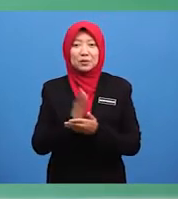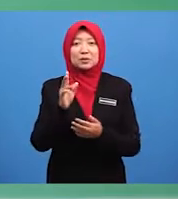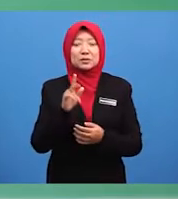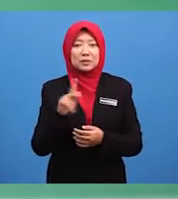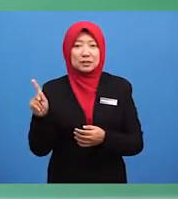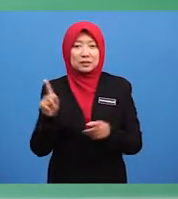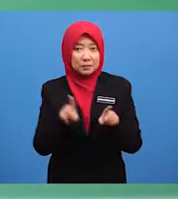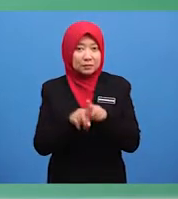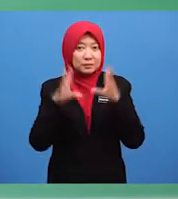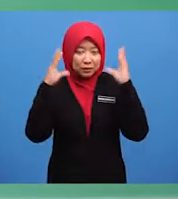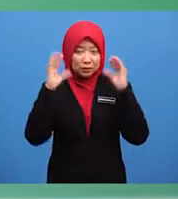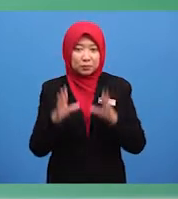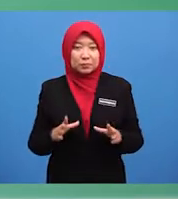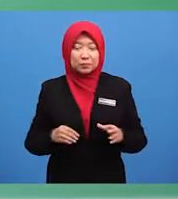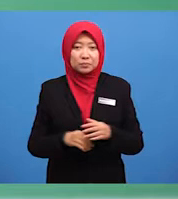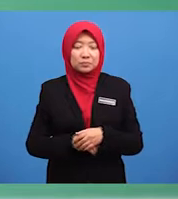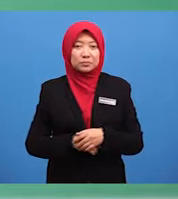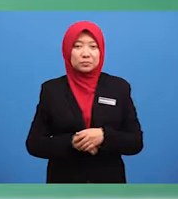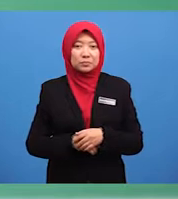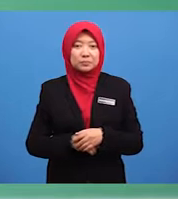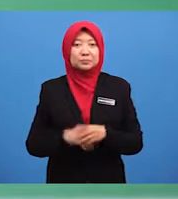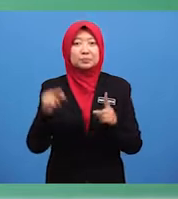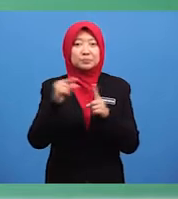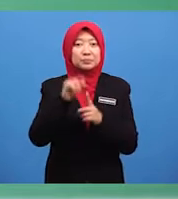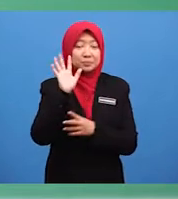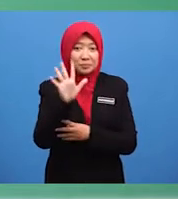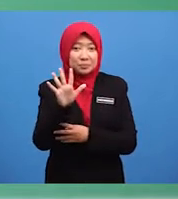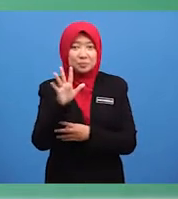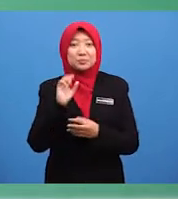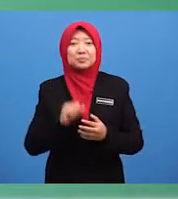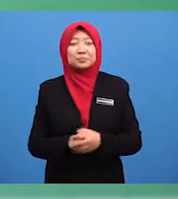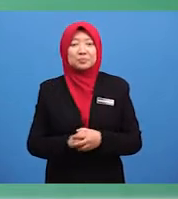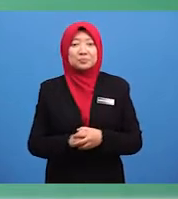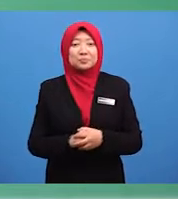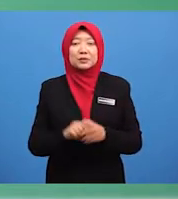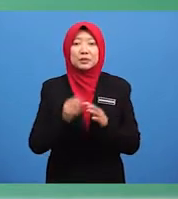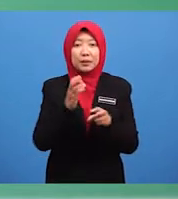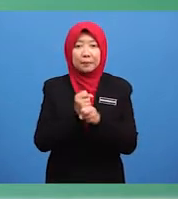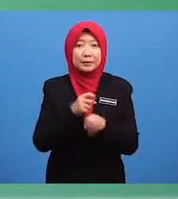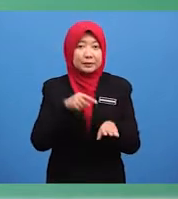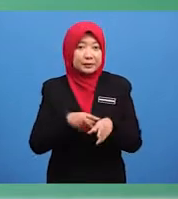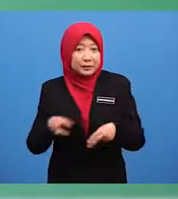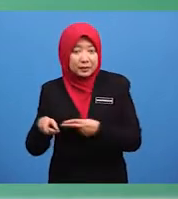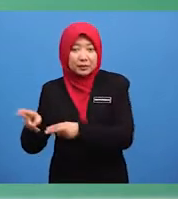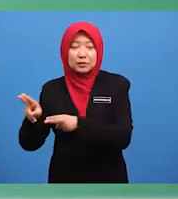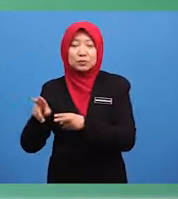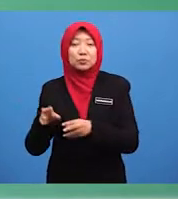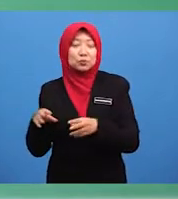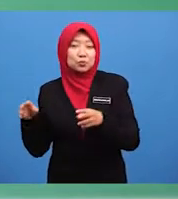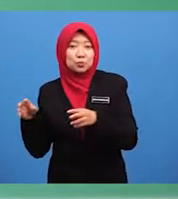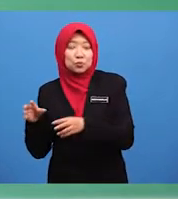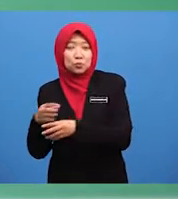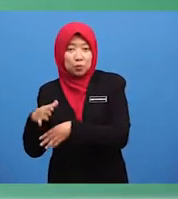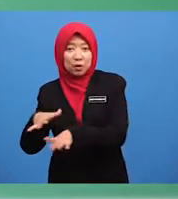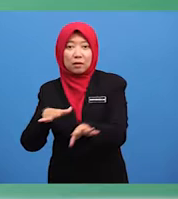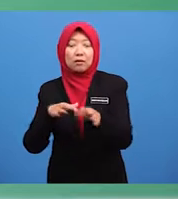Teruskan bersama-sama cikgu ya. Perkataan yang kelima. Terdapat di hilir sungai, aliran